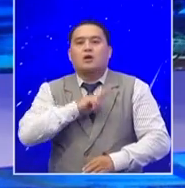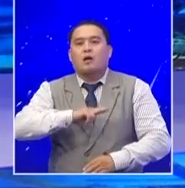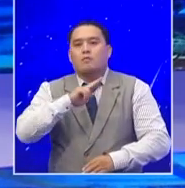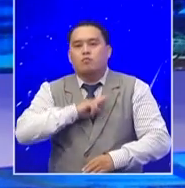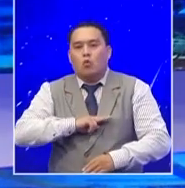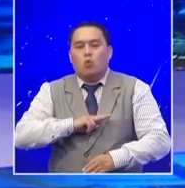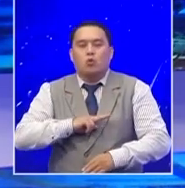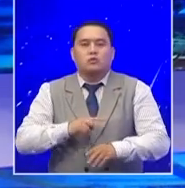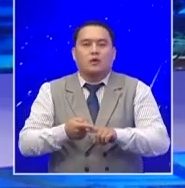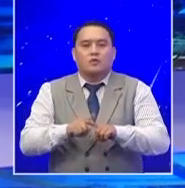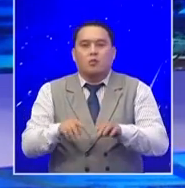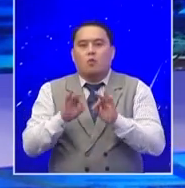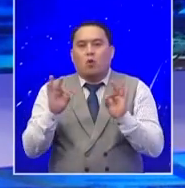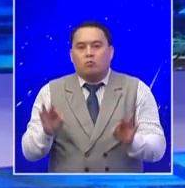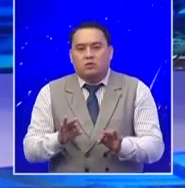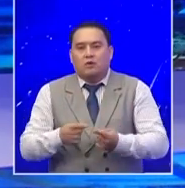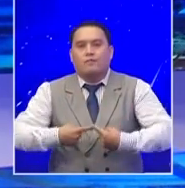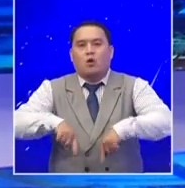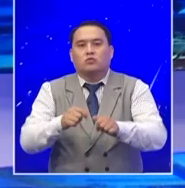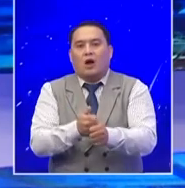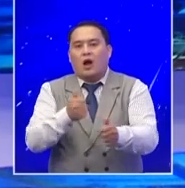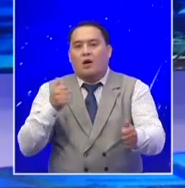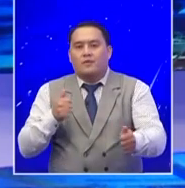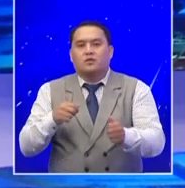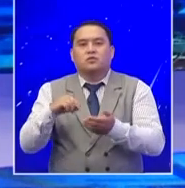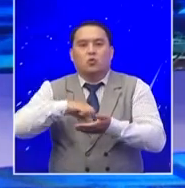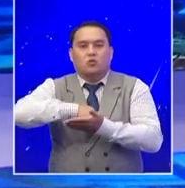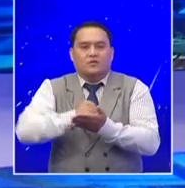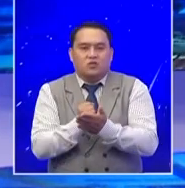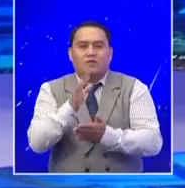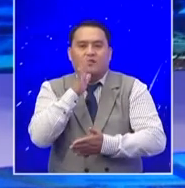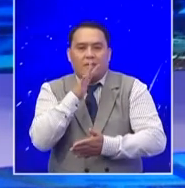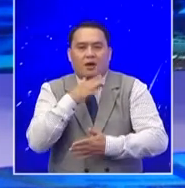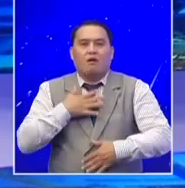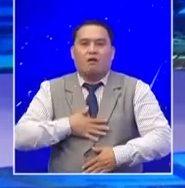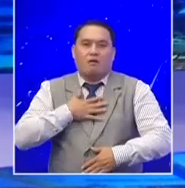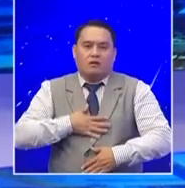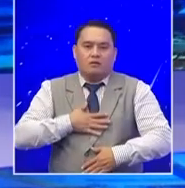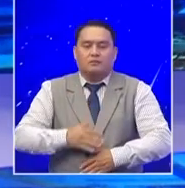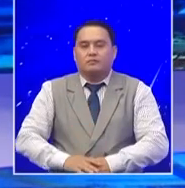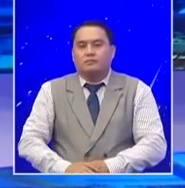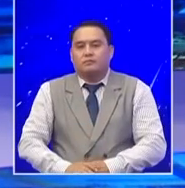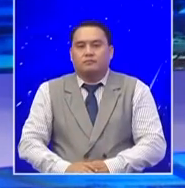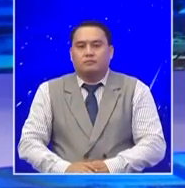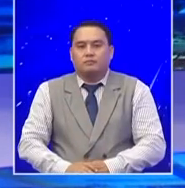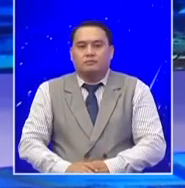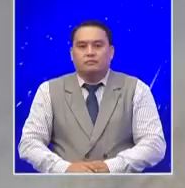работ идет не должным образом. Подрядчики отстают с намеченным графиком и хромает качество. Подробнее в следующем